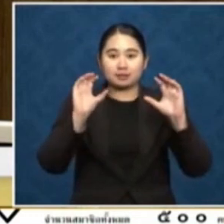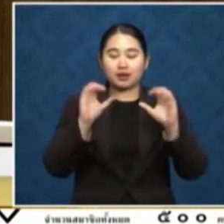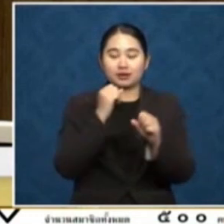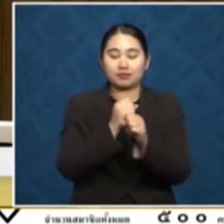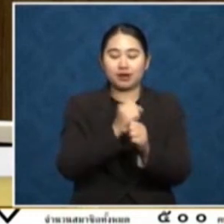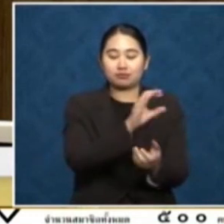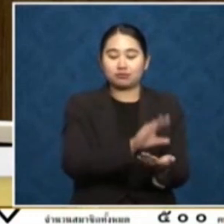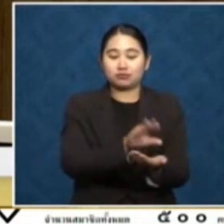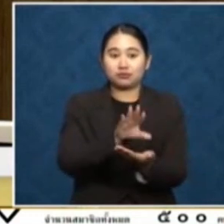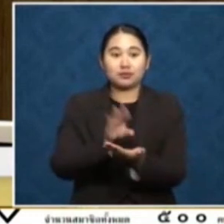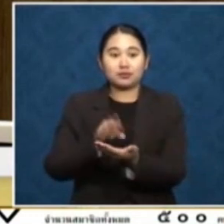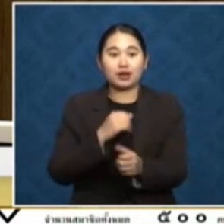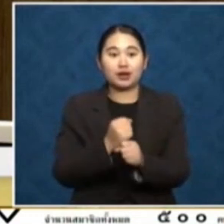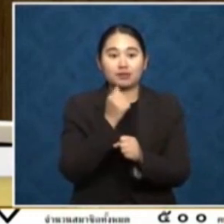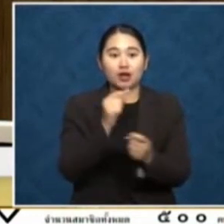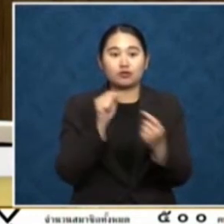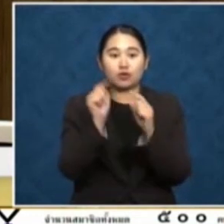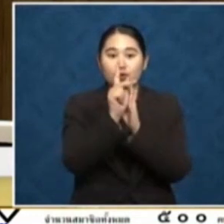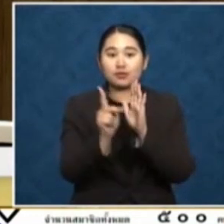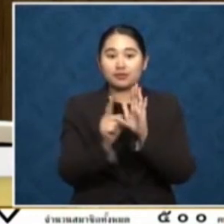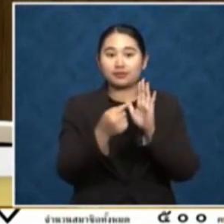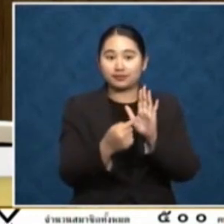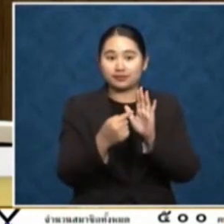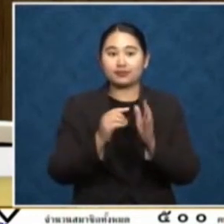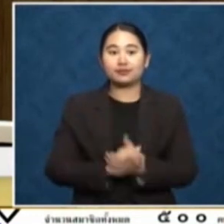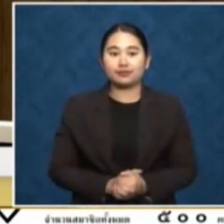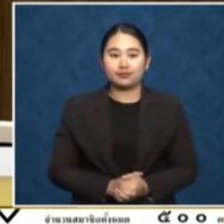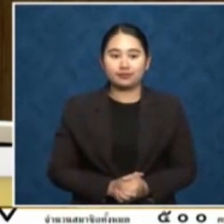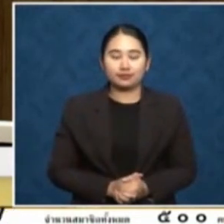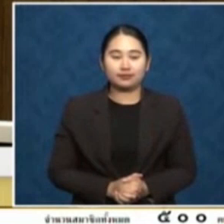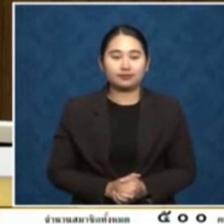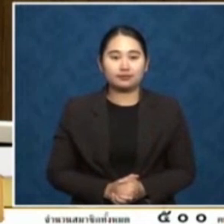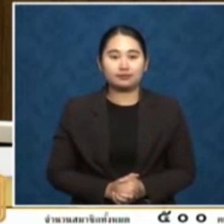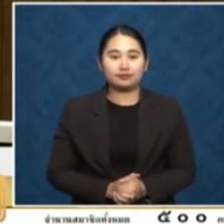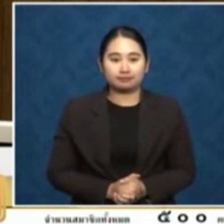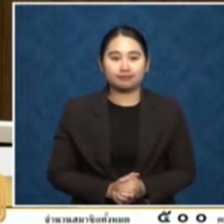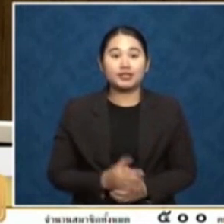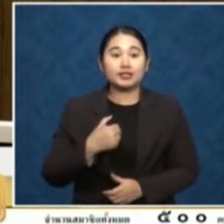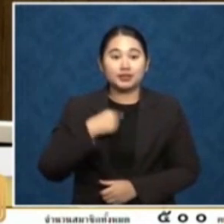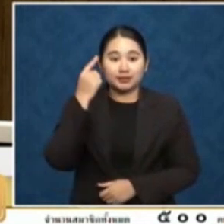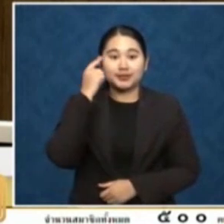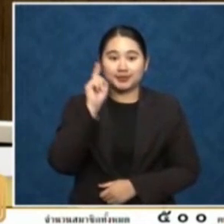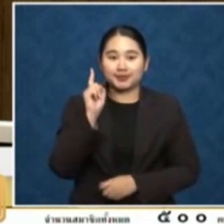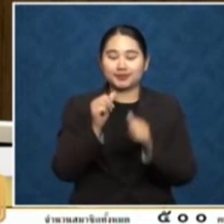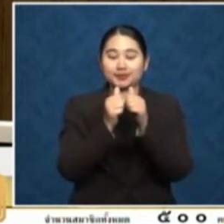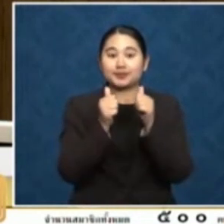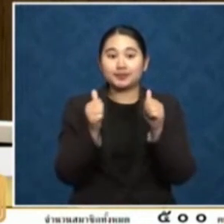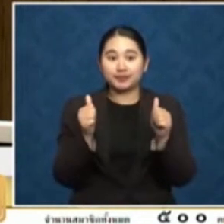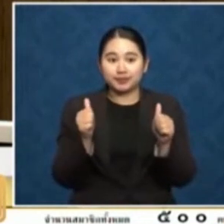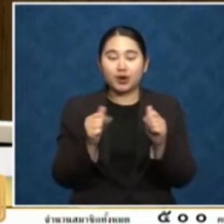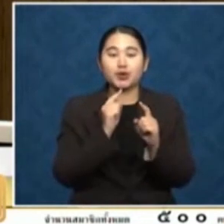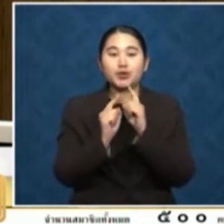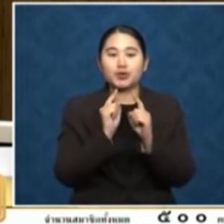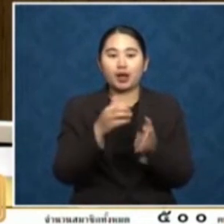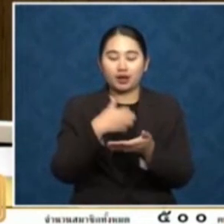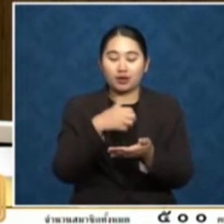ฐจะสามารถเก็บได้จากร่างกฎหมายฉบับนี้ท่านคิดว่ามันเป็นเรื่องที่ดี